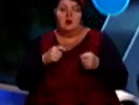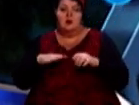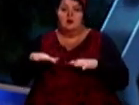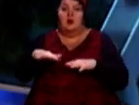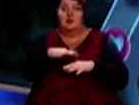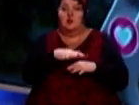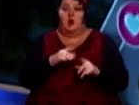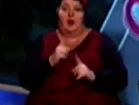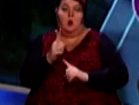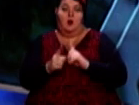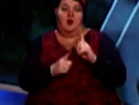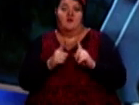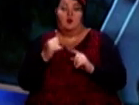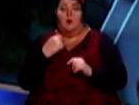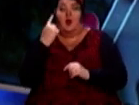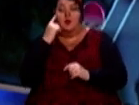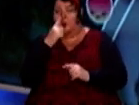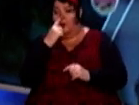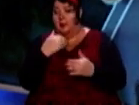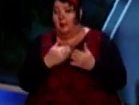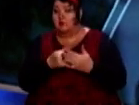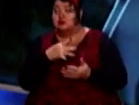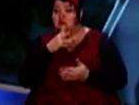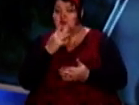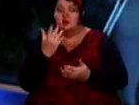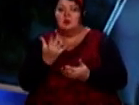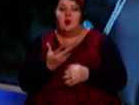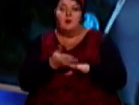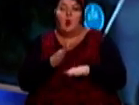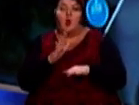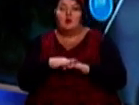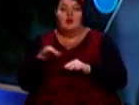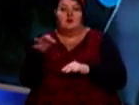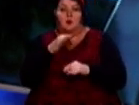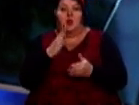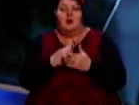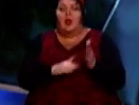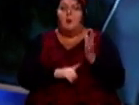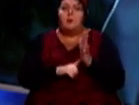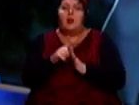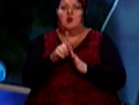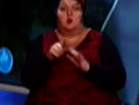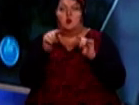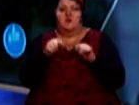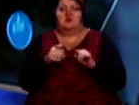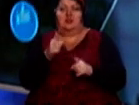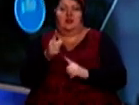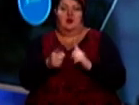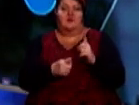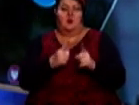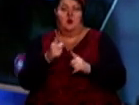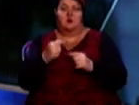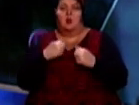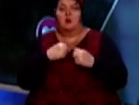адміністративно-територіальної реформи. І я думаю, що в найближчим часом, оскільки Полтавська область є пілотною областю саме в цій реформі, то